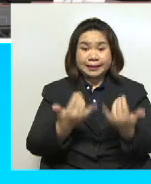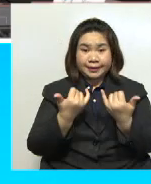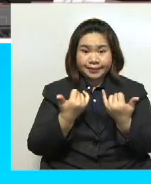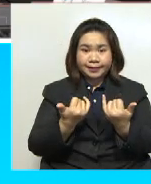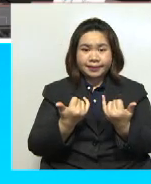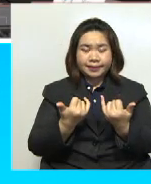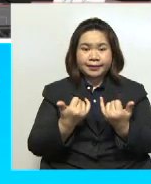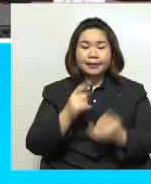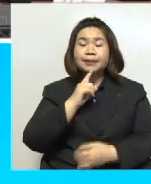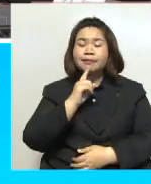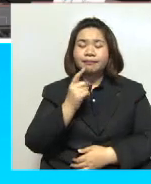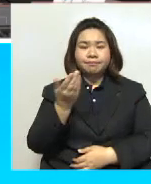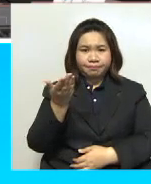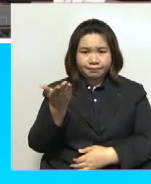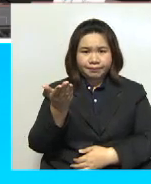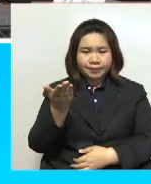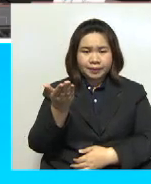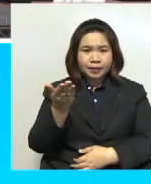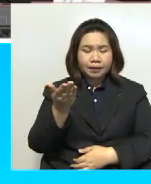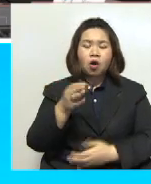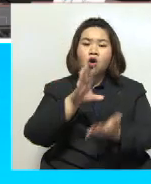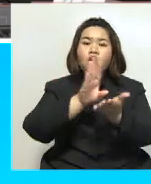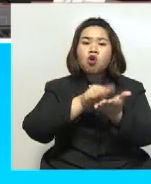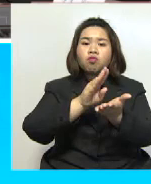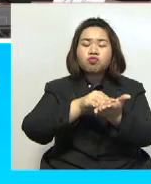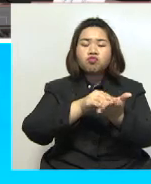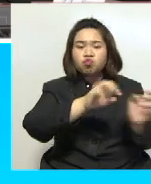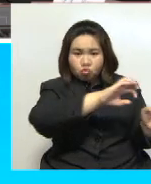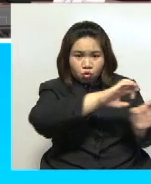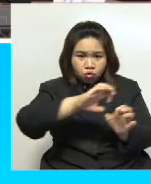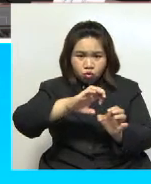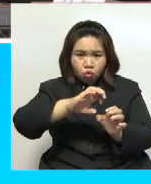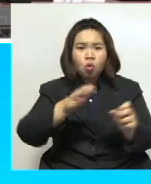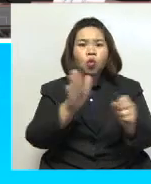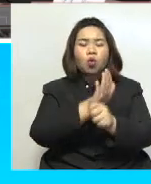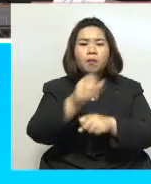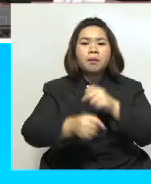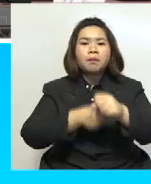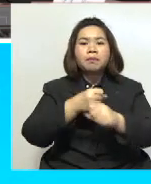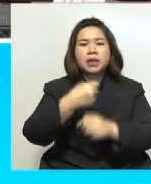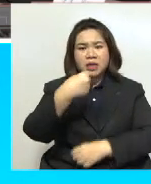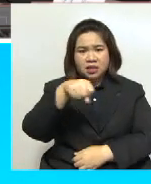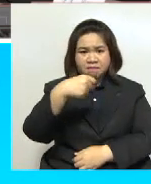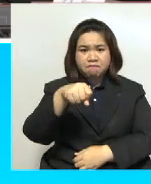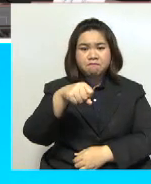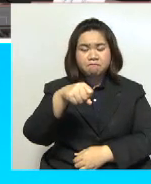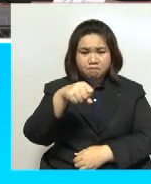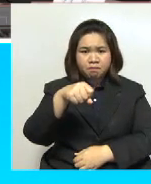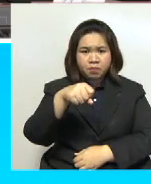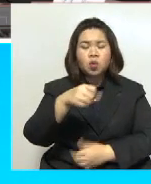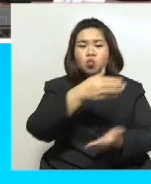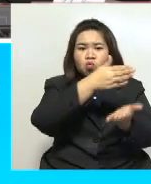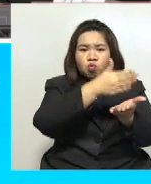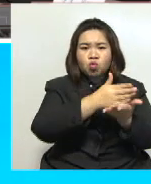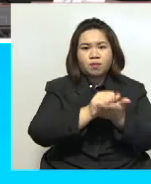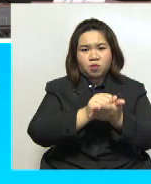อื่นค่ะขออนุญาตให้ท่านทบทวนเรื่องของจำนวนรถที่จะต้องครบอายุการใช้งาน10ปีขึ้นไปเนี่ยค่ะและจะต้องทย